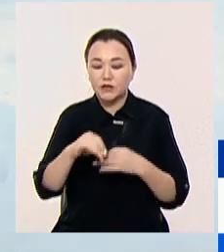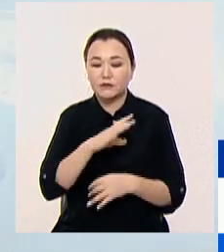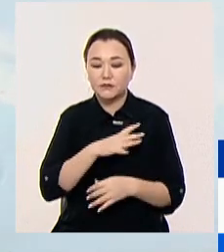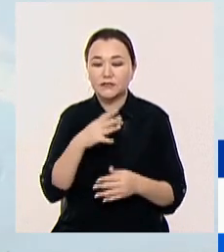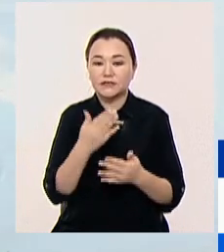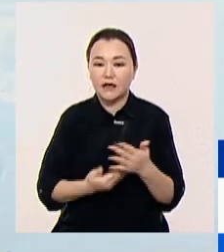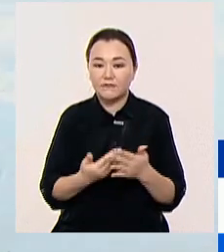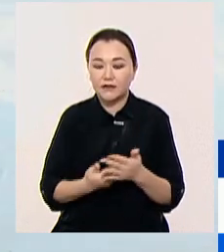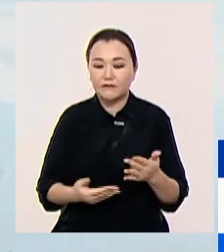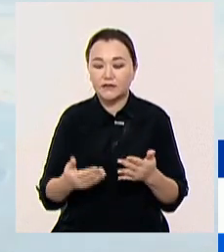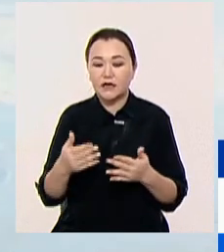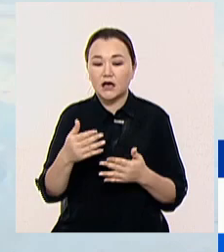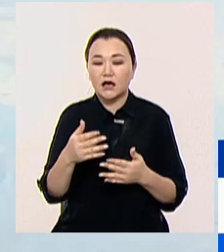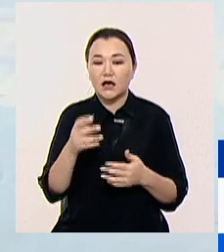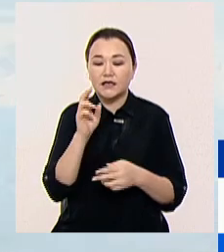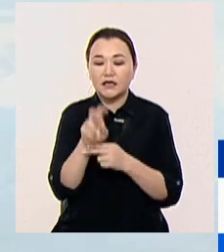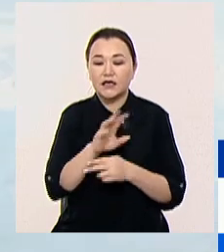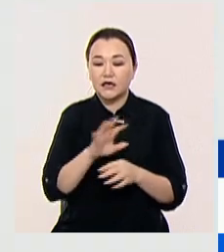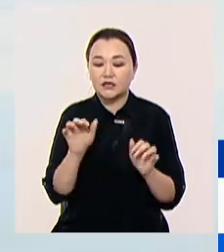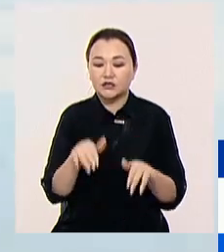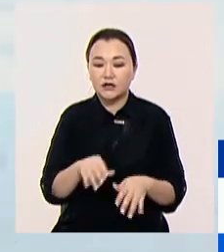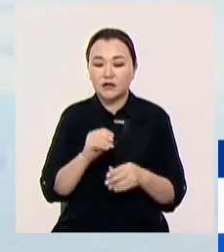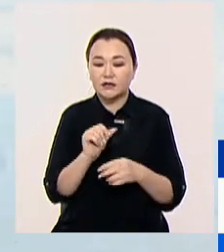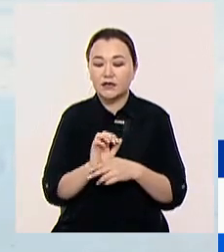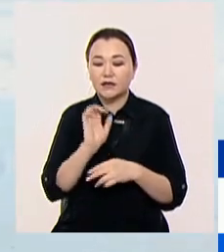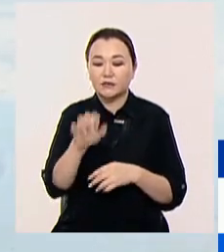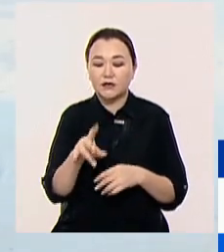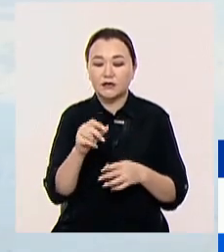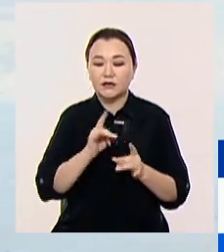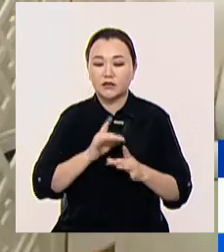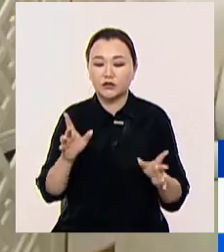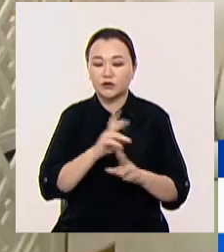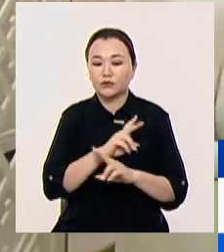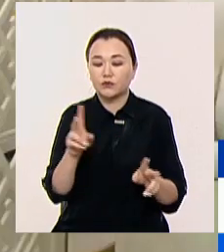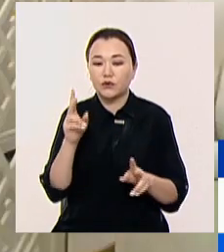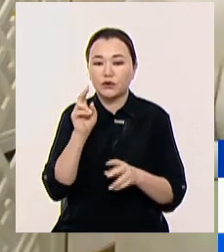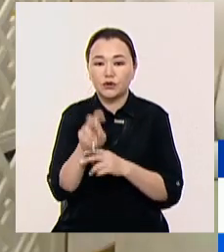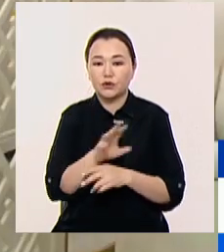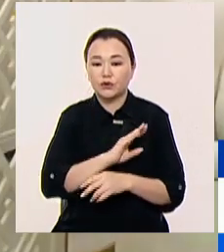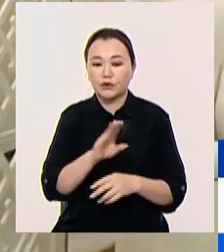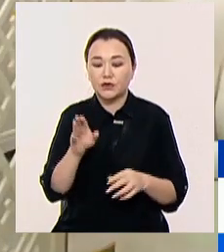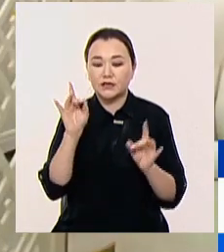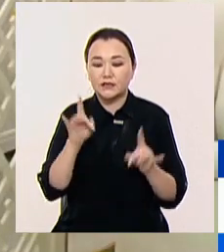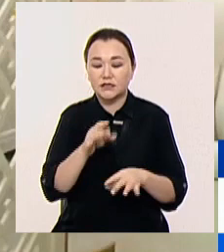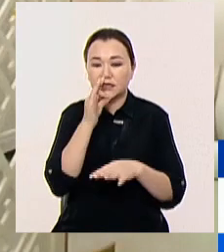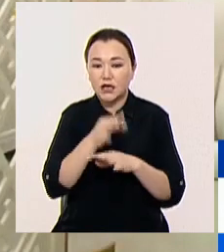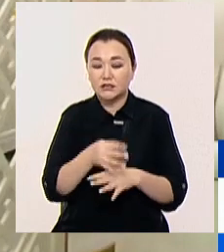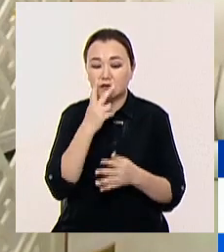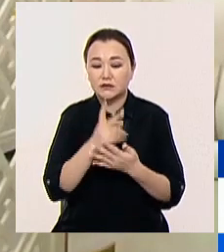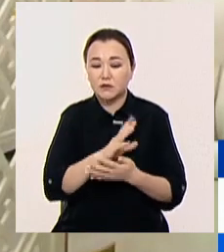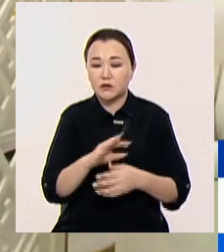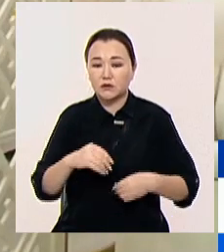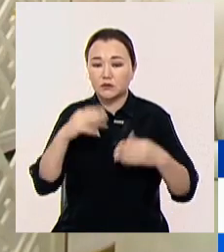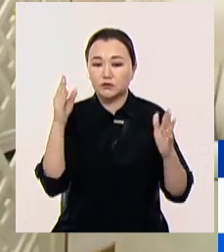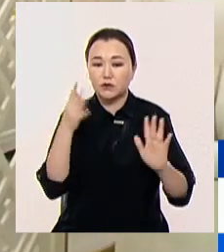посоветовались и решили не хотят отправить деньги на торжества уже многие не ходят рестораторы отмечают несмотря на